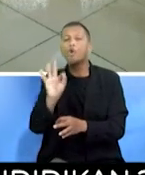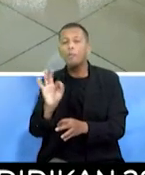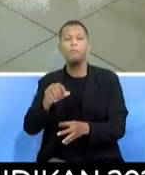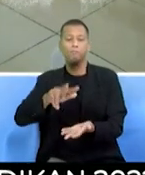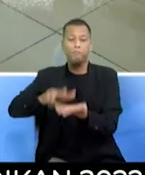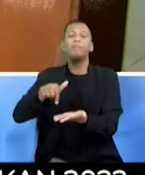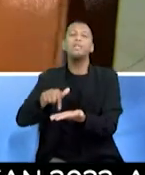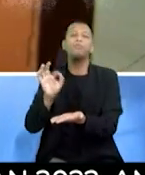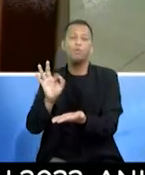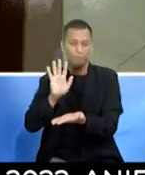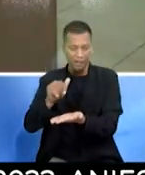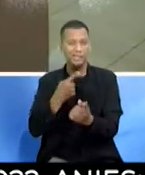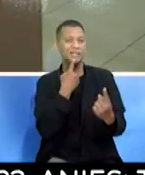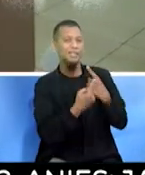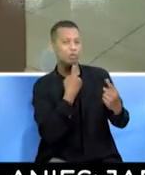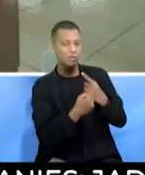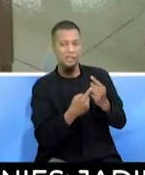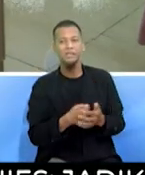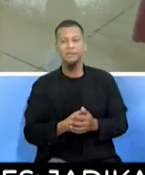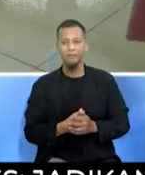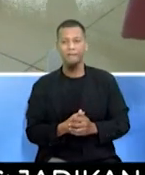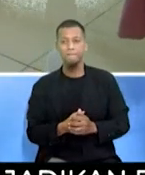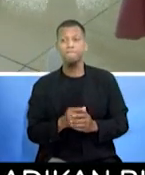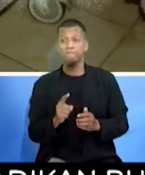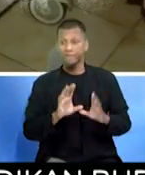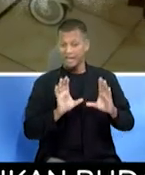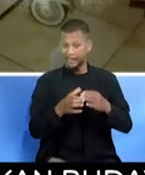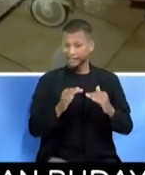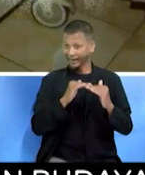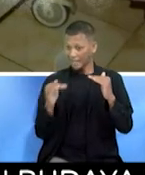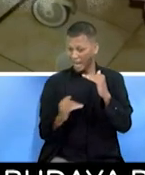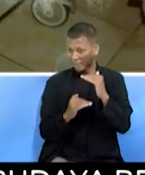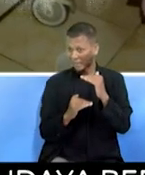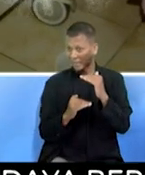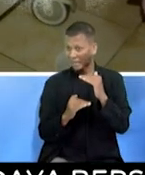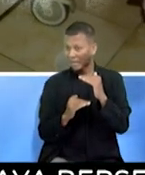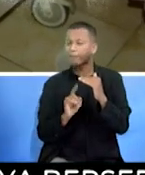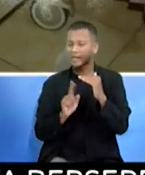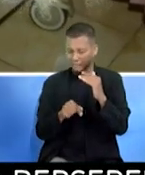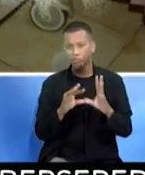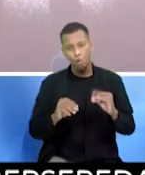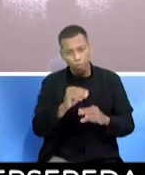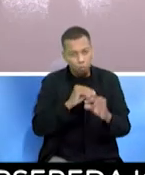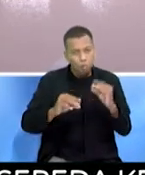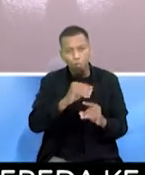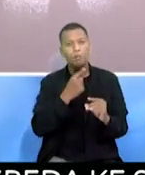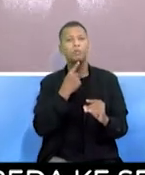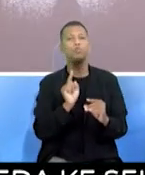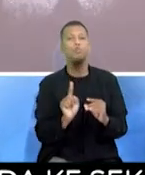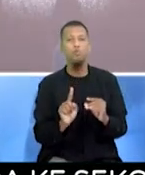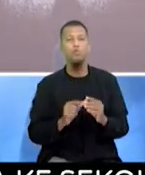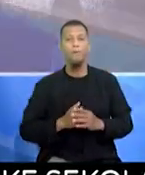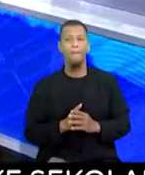pembahasan ke arah sana, karena ini pun kelas standarnya pun masih dalam tahapan uji coba. Jadi dan kita tahu bahwa ya, iuran yang